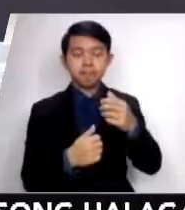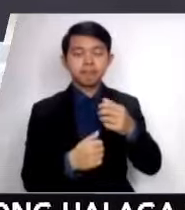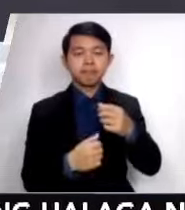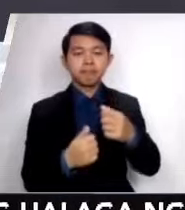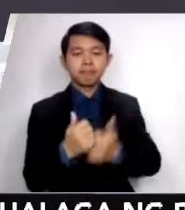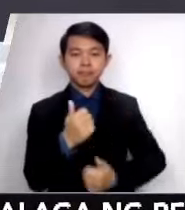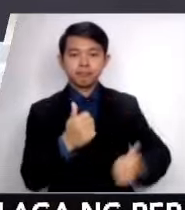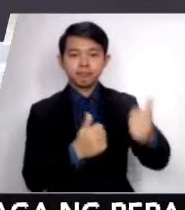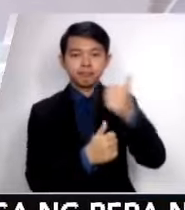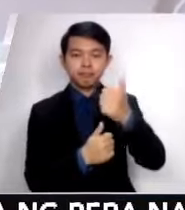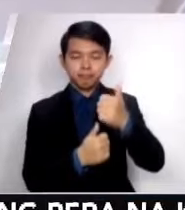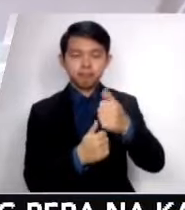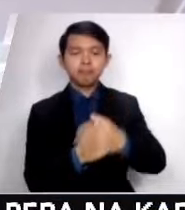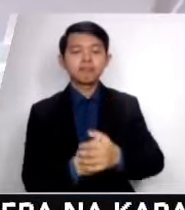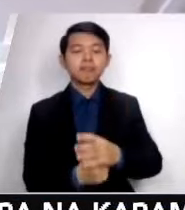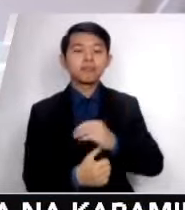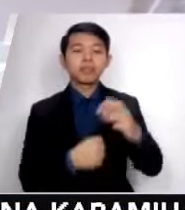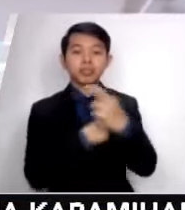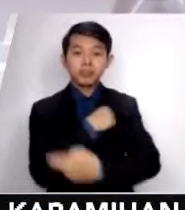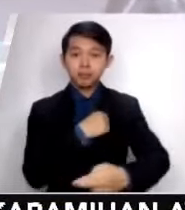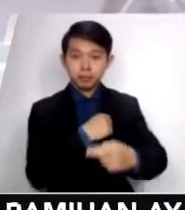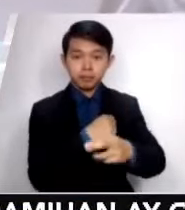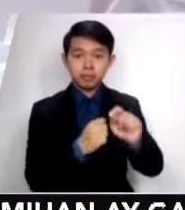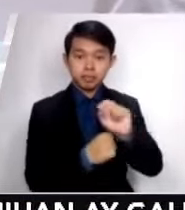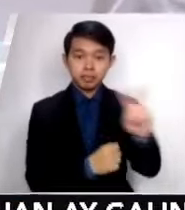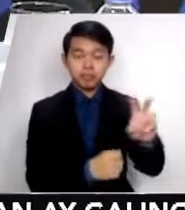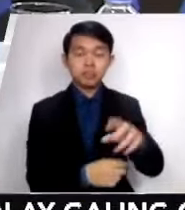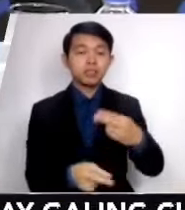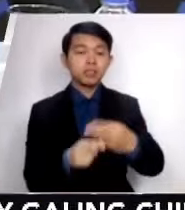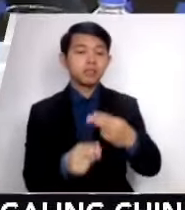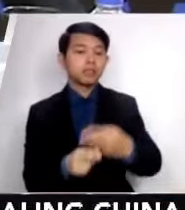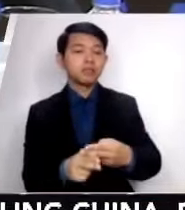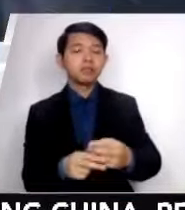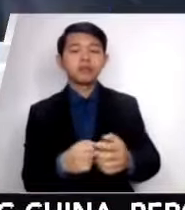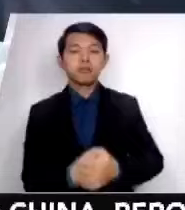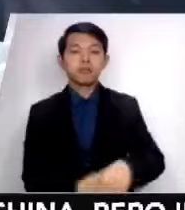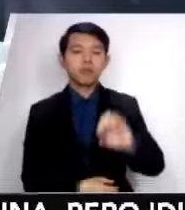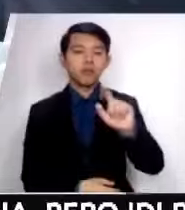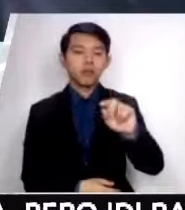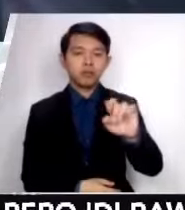TV and Synergy, Oliver Victor B. Amoroso.